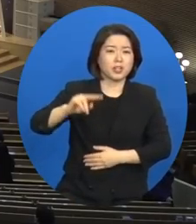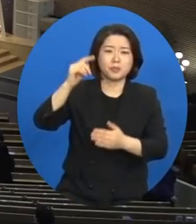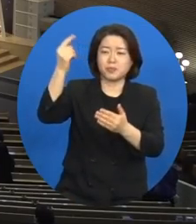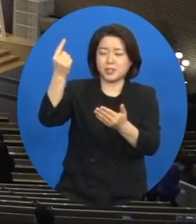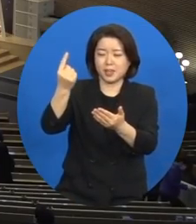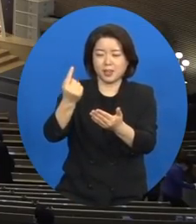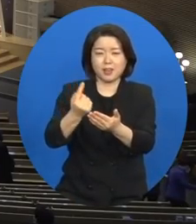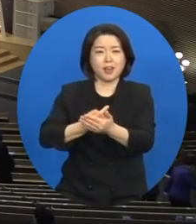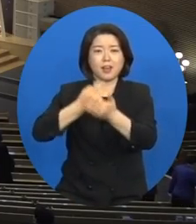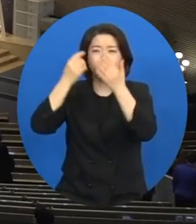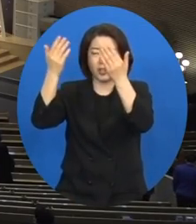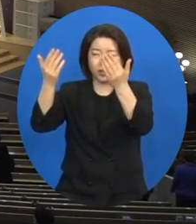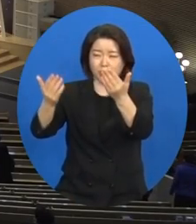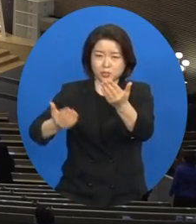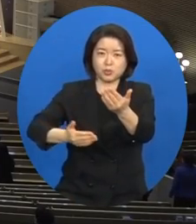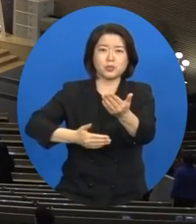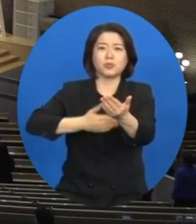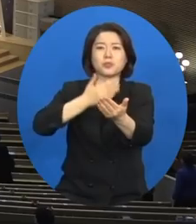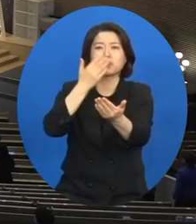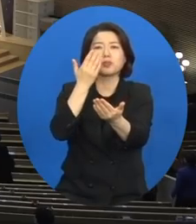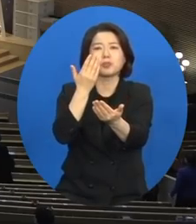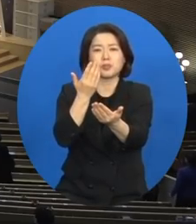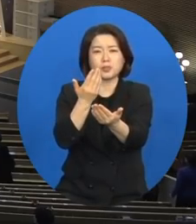주여 임재하여